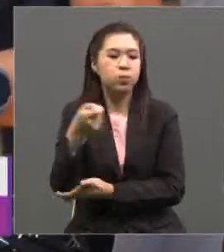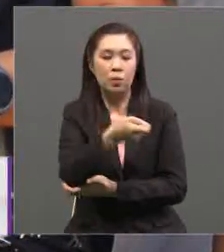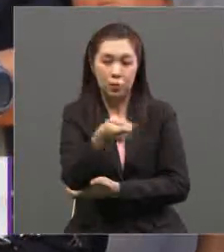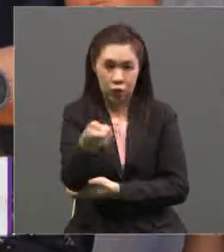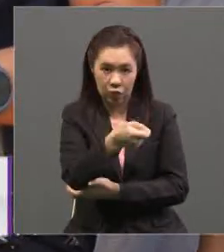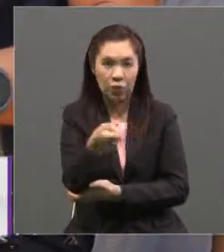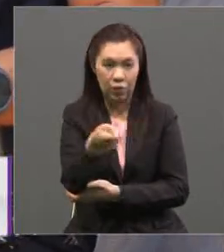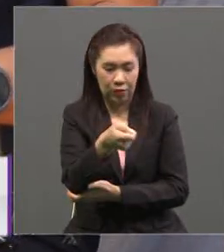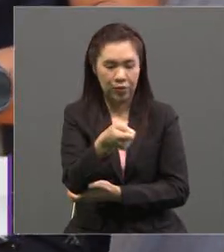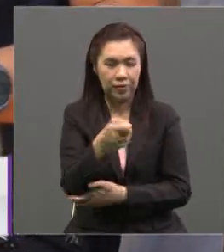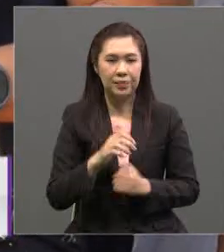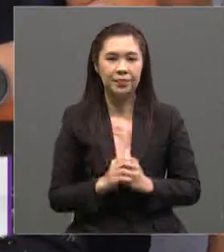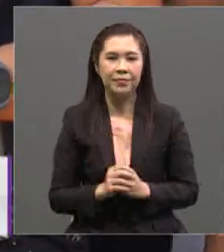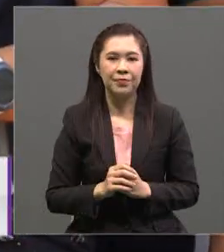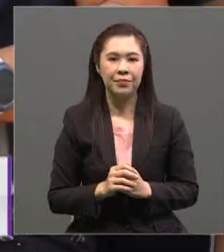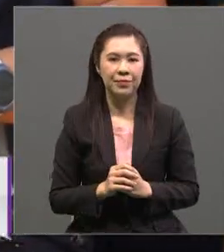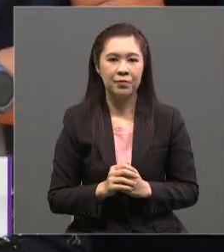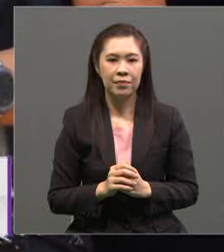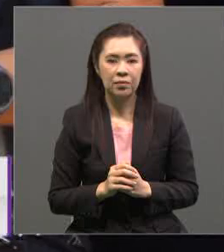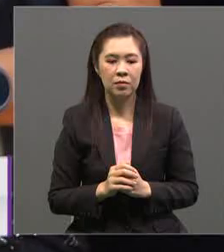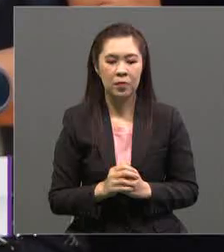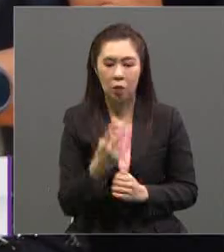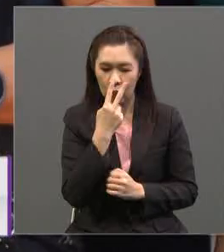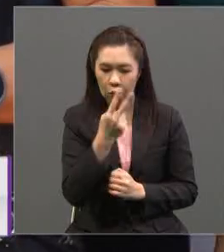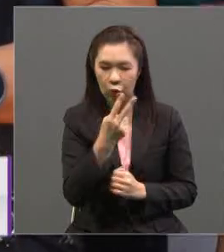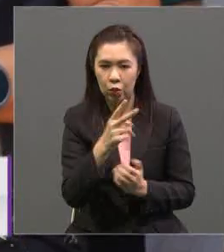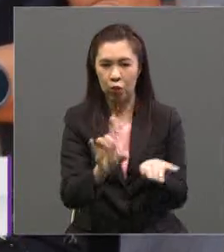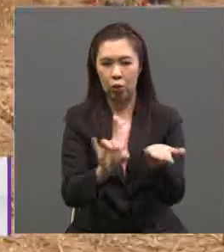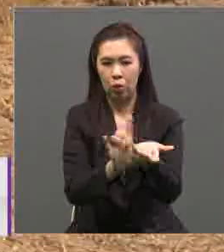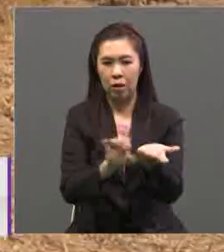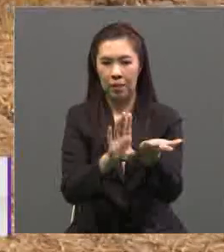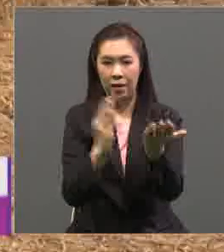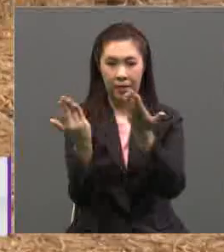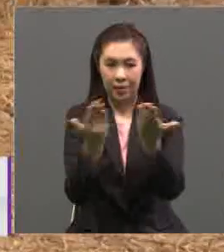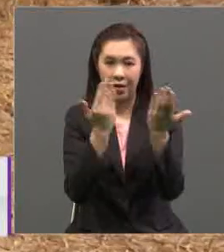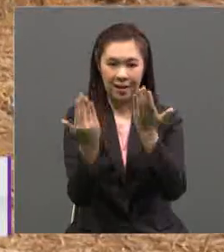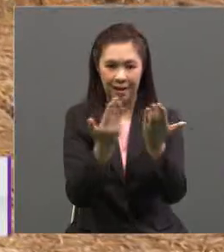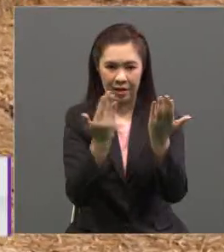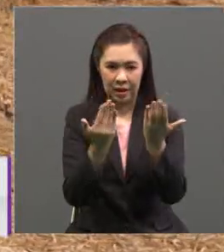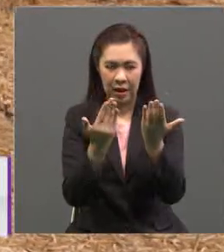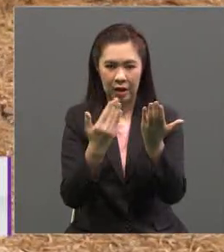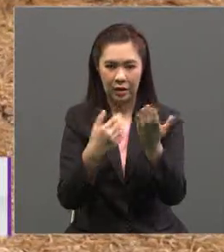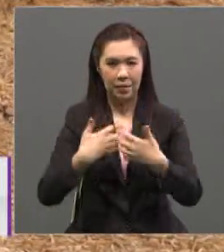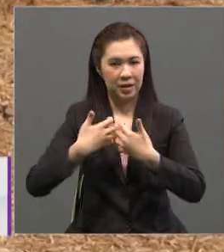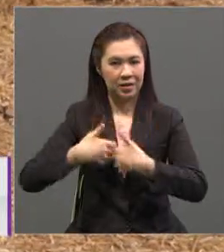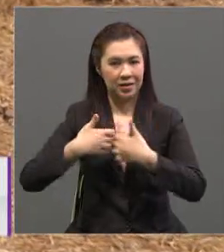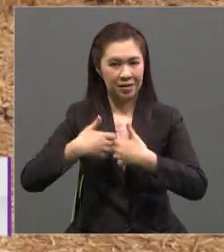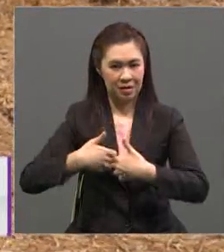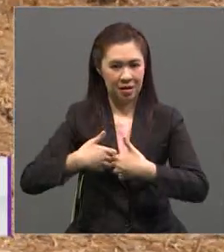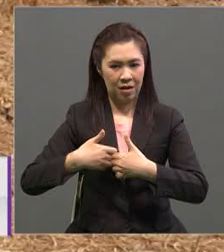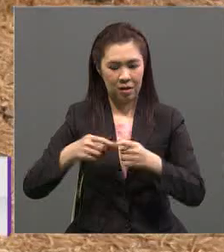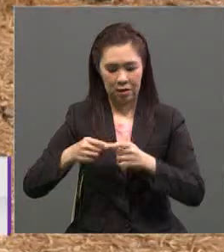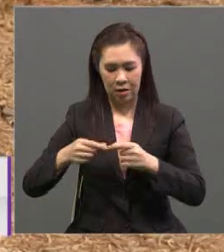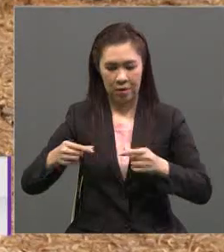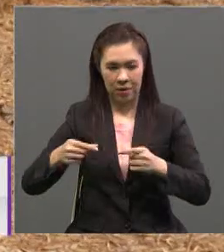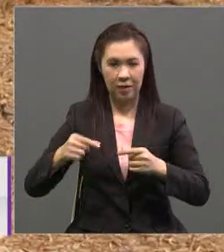เวณที่คุกรุ่นของไฟและจากการตรวจวัดคุณภาพอากาศภายในบ่อขยะทั้ง2จุดด้วยเครื่องตรวจวัดคุณภาพอากาศขนาดพกพ